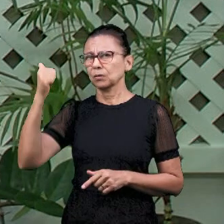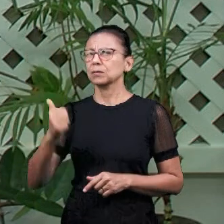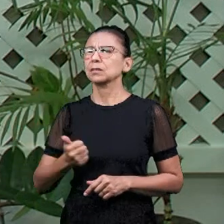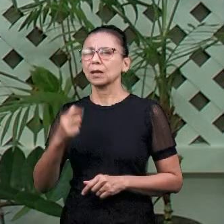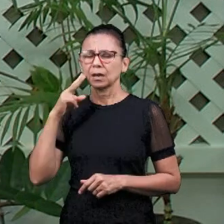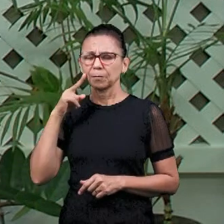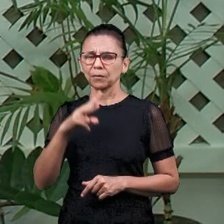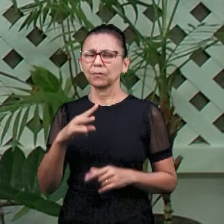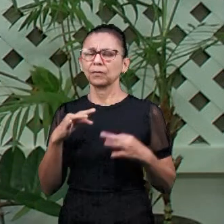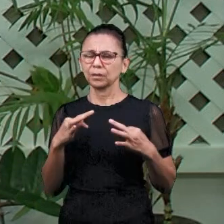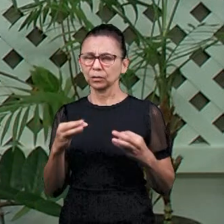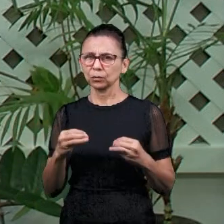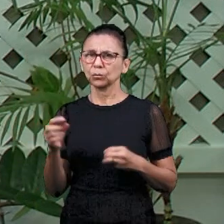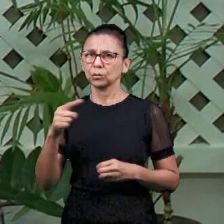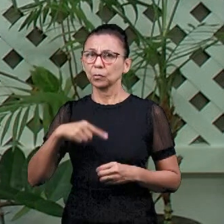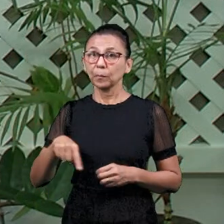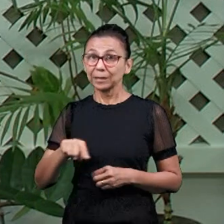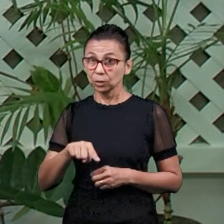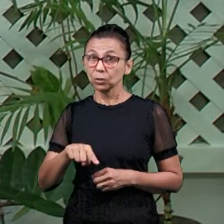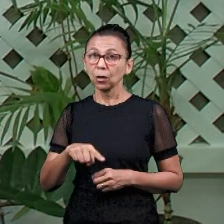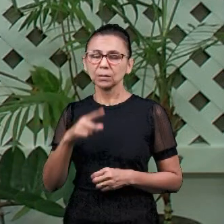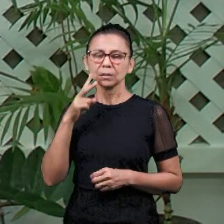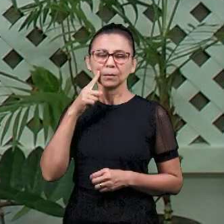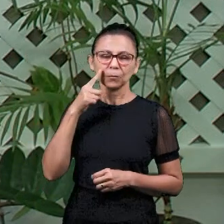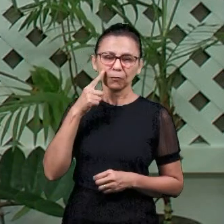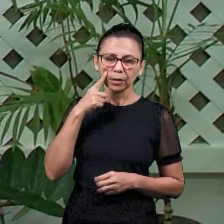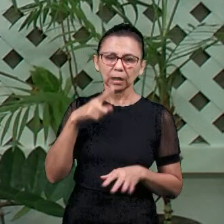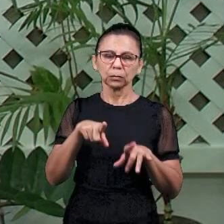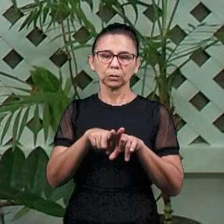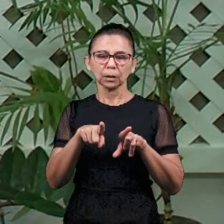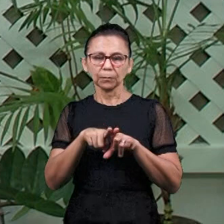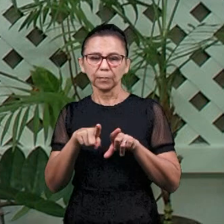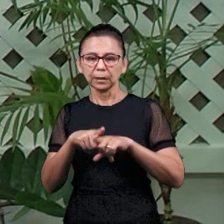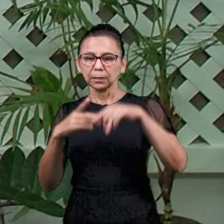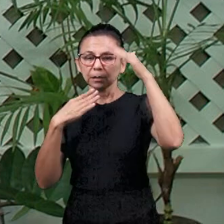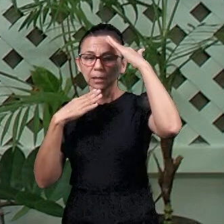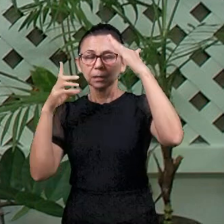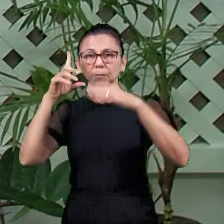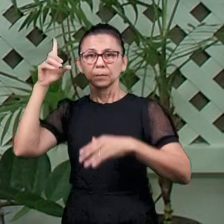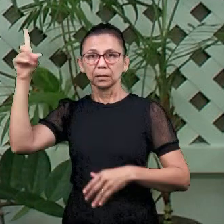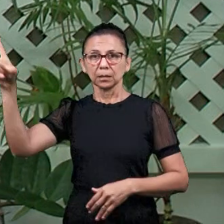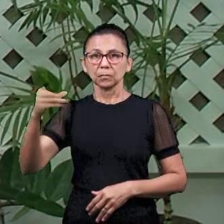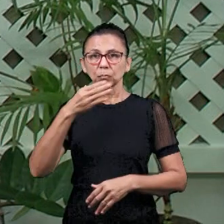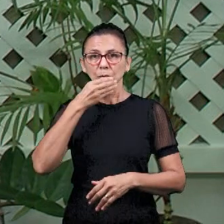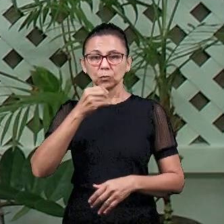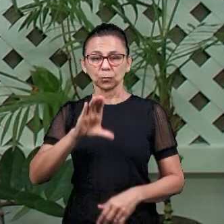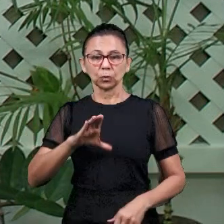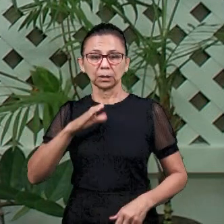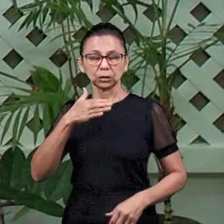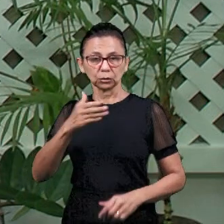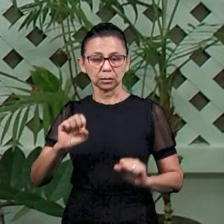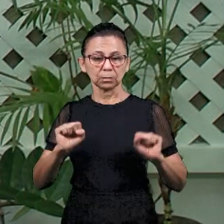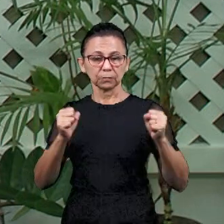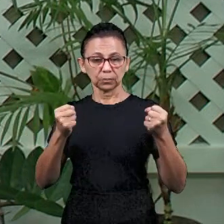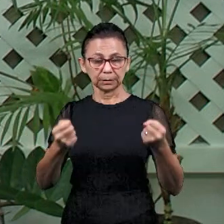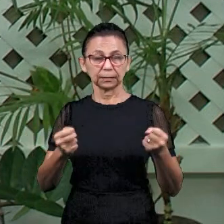des travailleurs dans l'œuvre, nous glorifions le Seigneur pour des hommes comme celui-ci et d'autres encore. Deuxièmement, São Paulo,